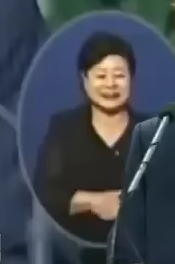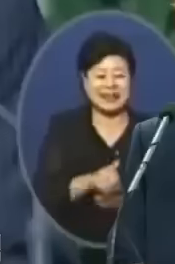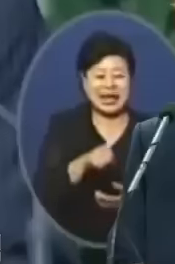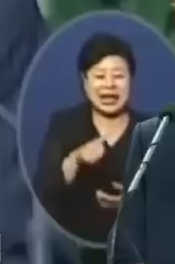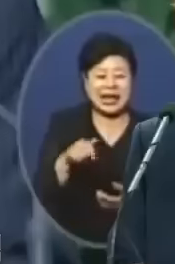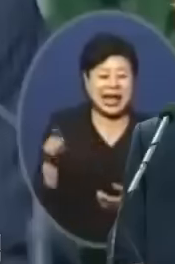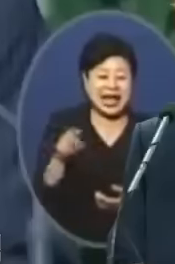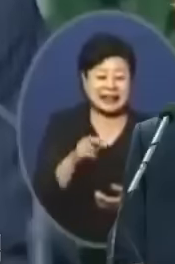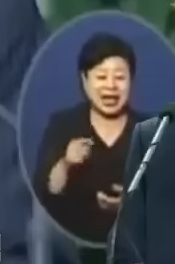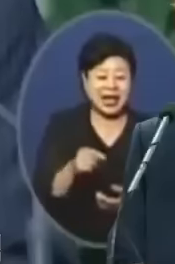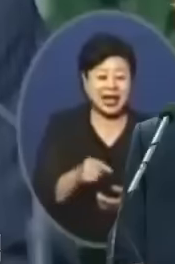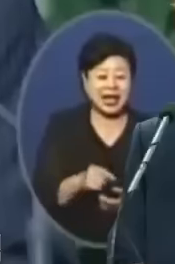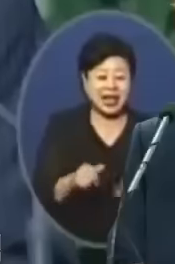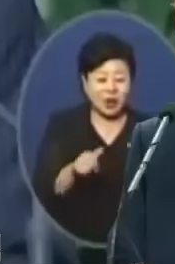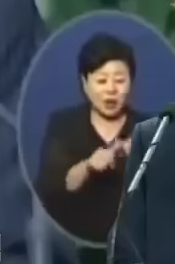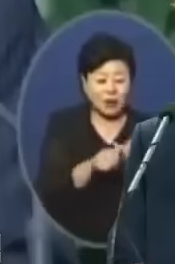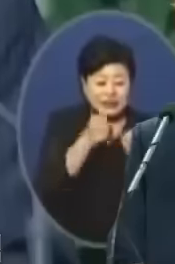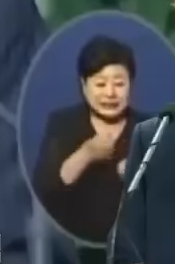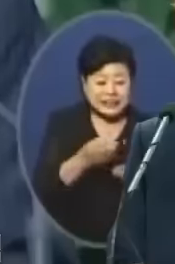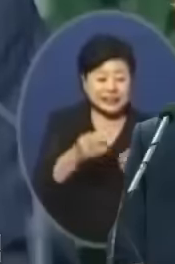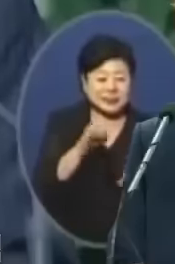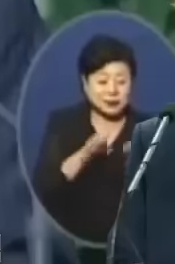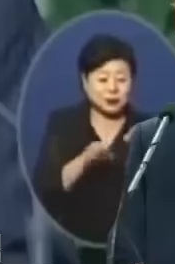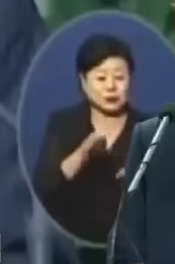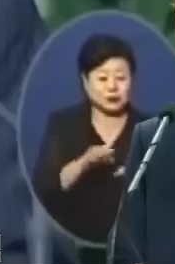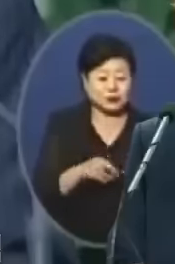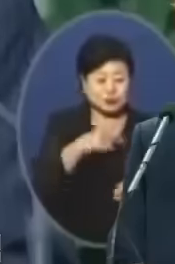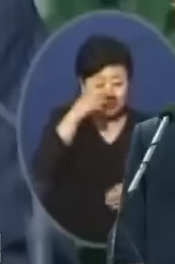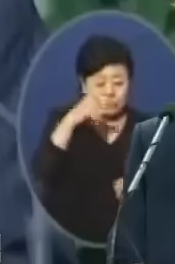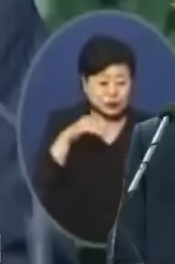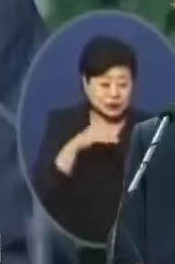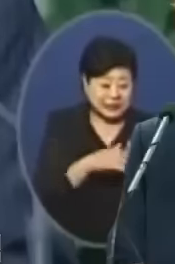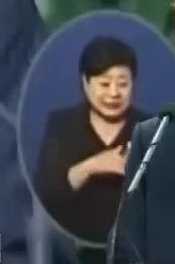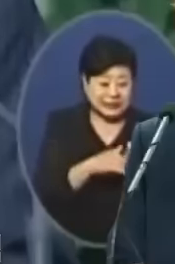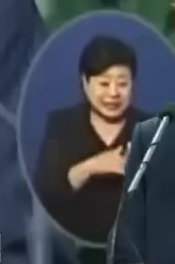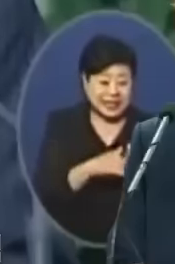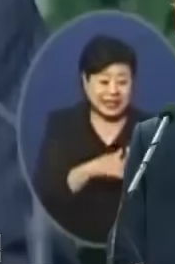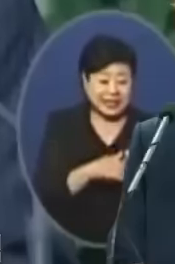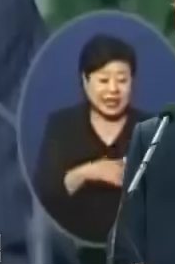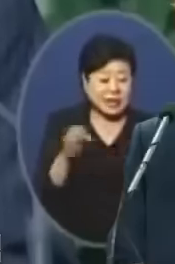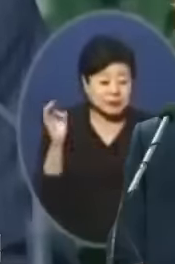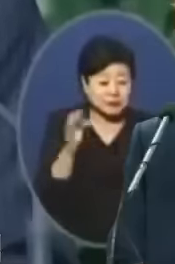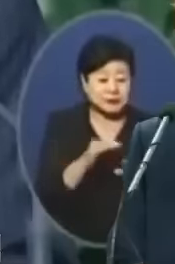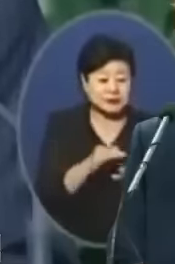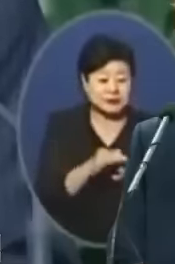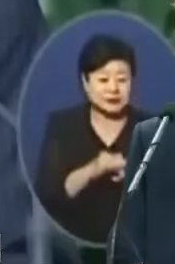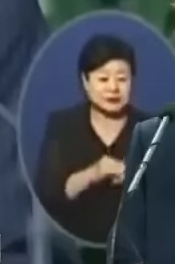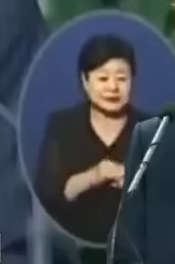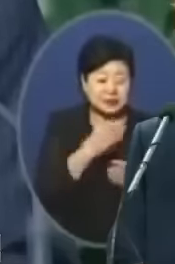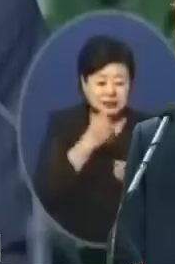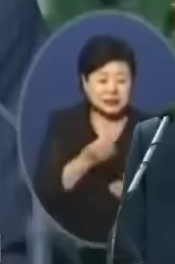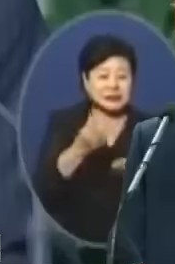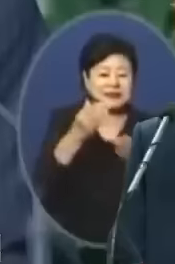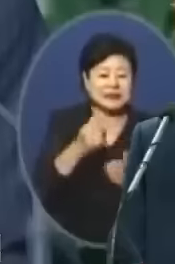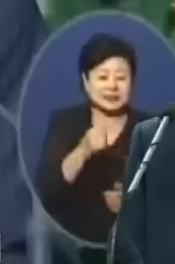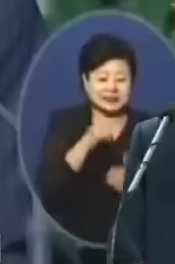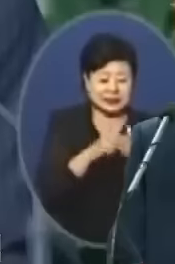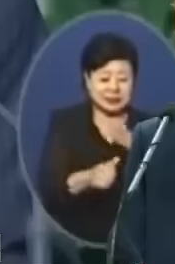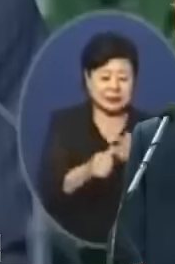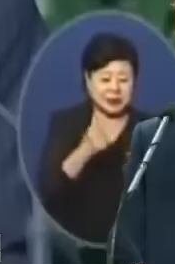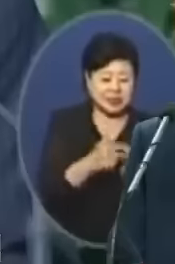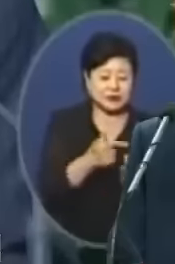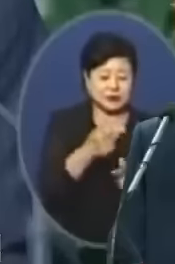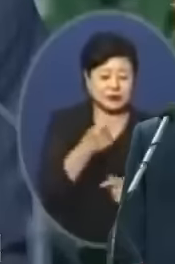가서 포도주가 떨어졌을 때 잔치 지배인이 예수님의 어머니에